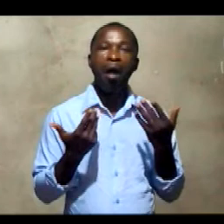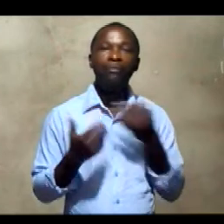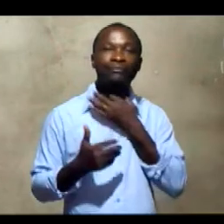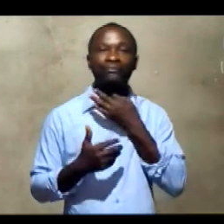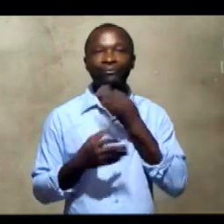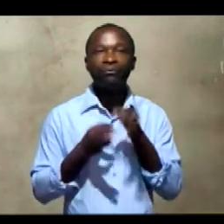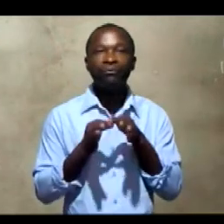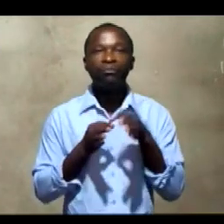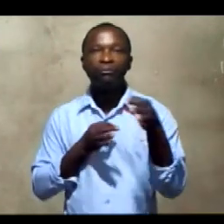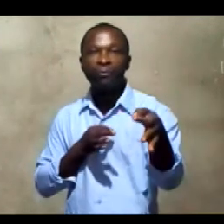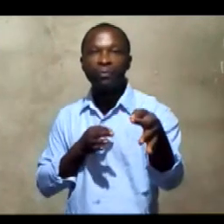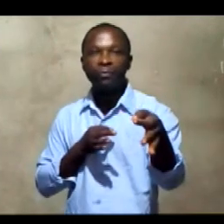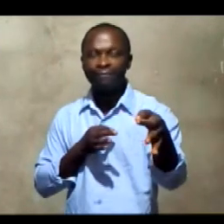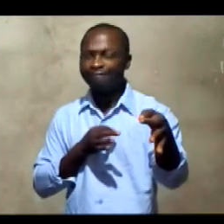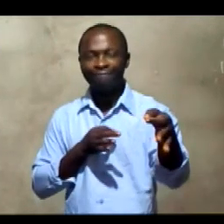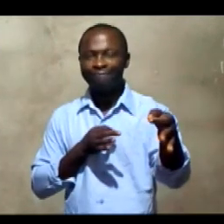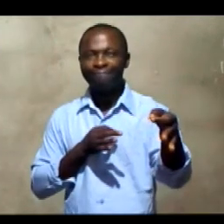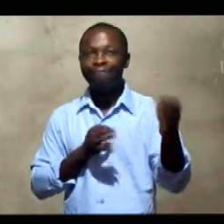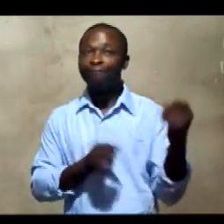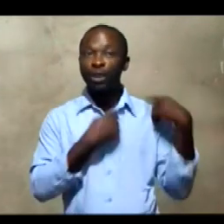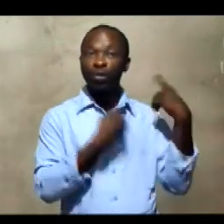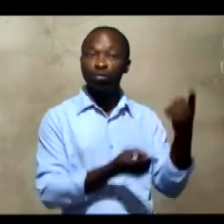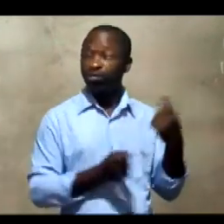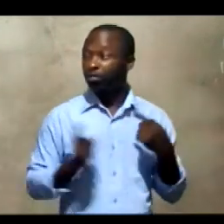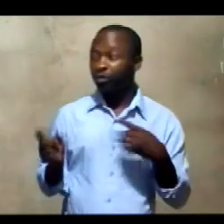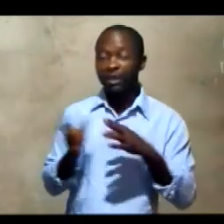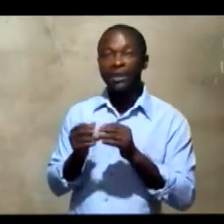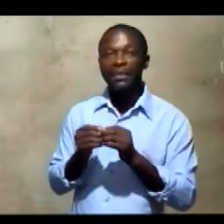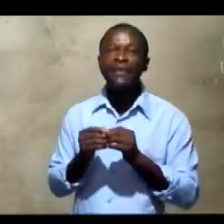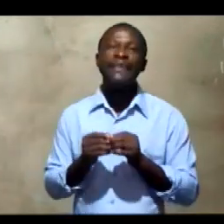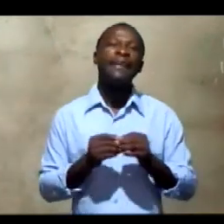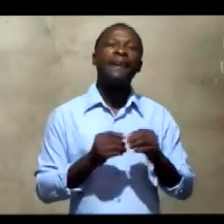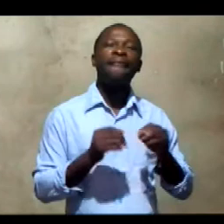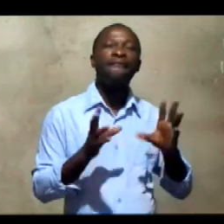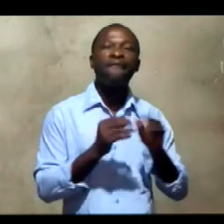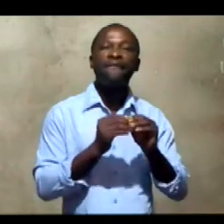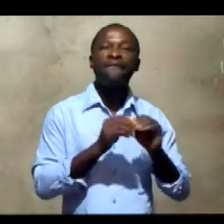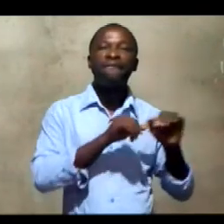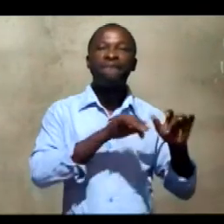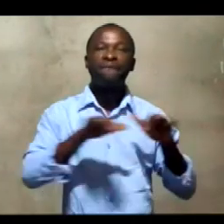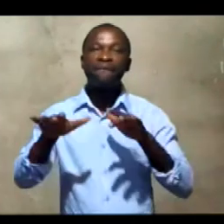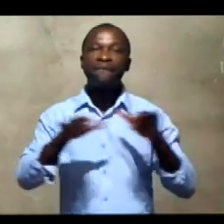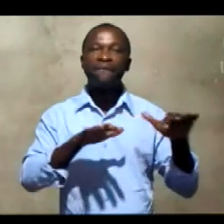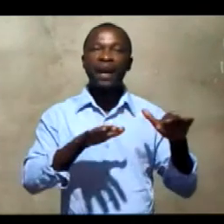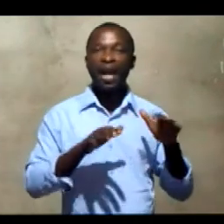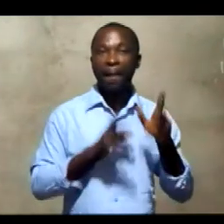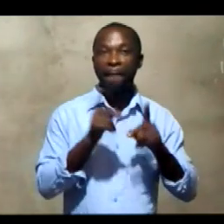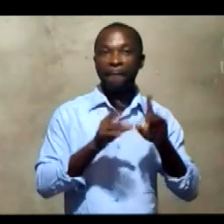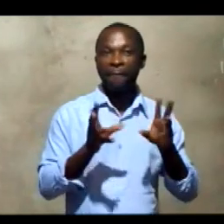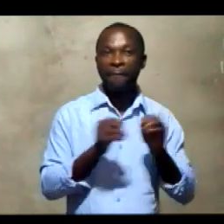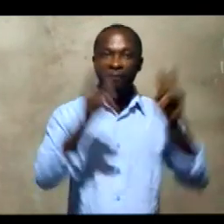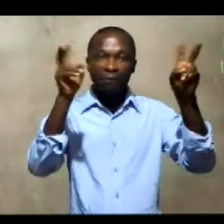première fois que les sessions du CSA ne se sont pas tenues de façon régulière, on a eu une rupture pratiquement de 2